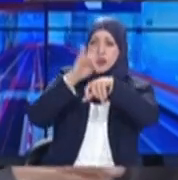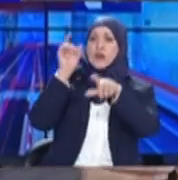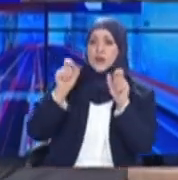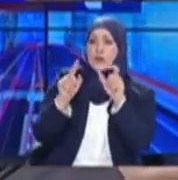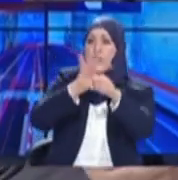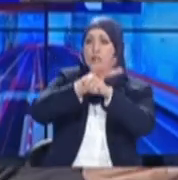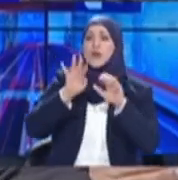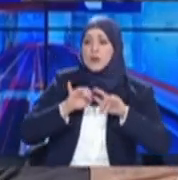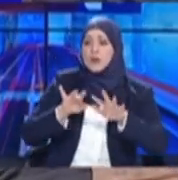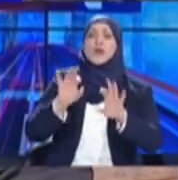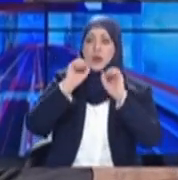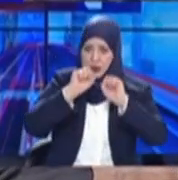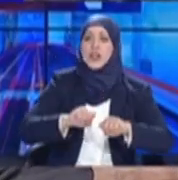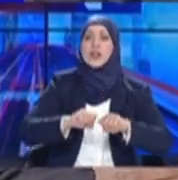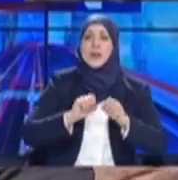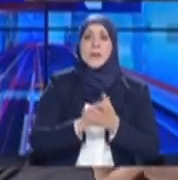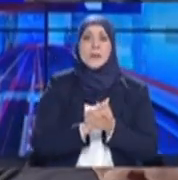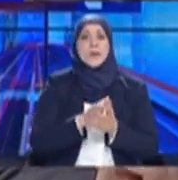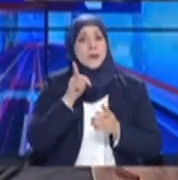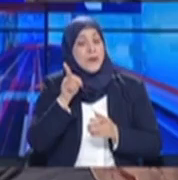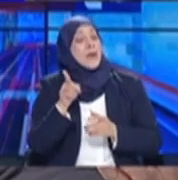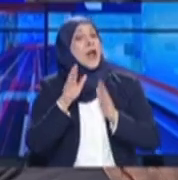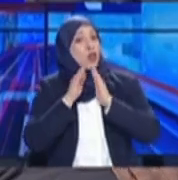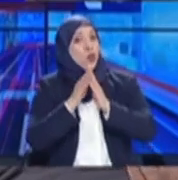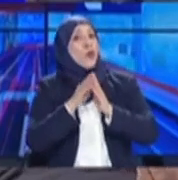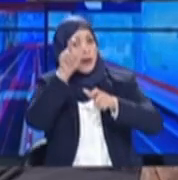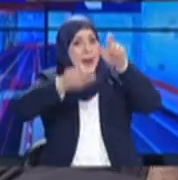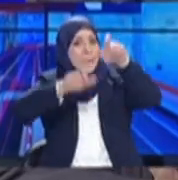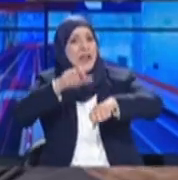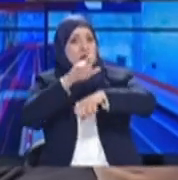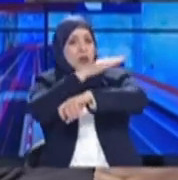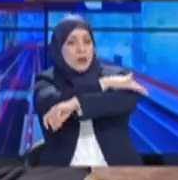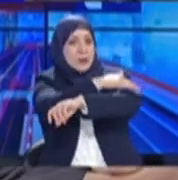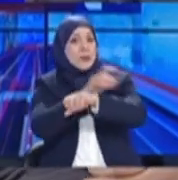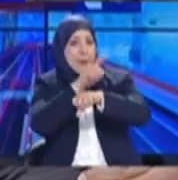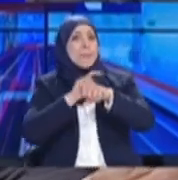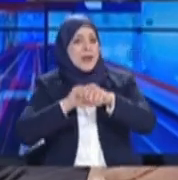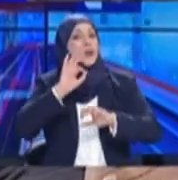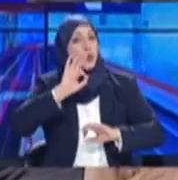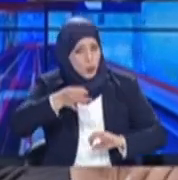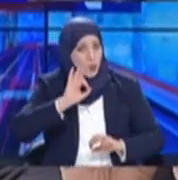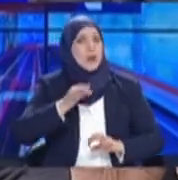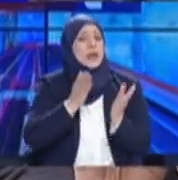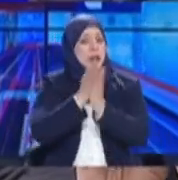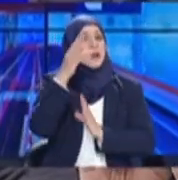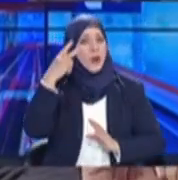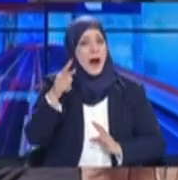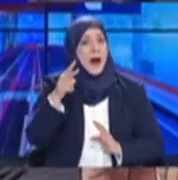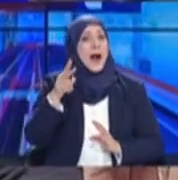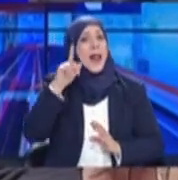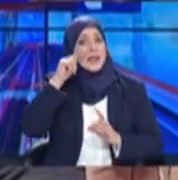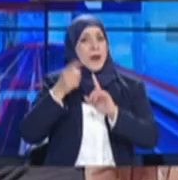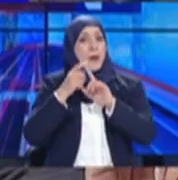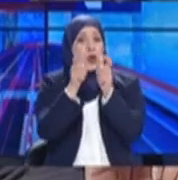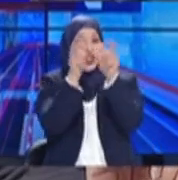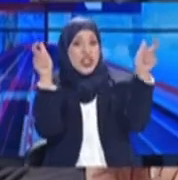على معقول معقول لكن يبقى عنده بعد مخلفه